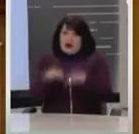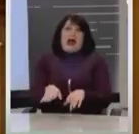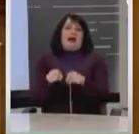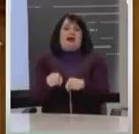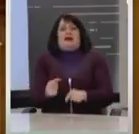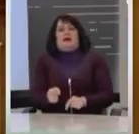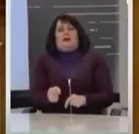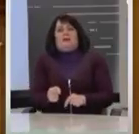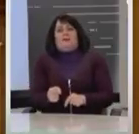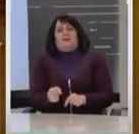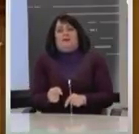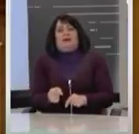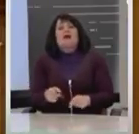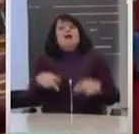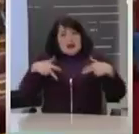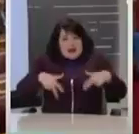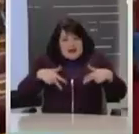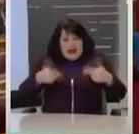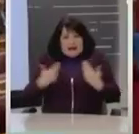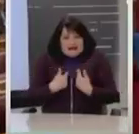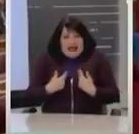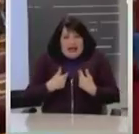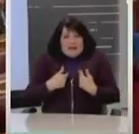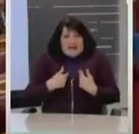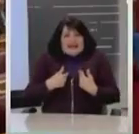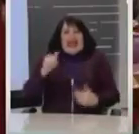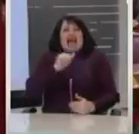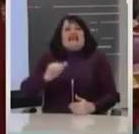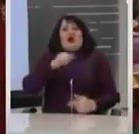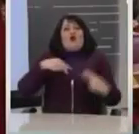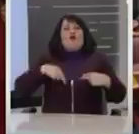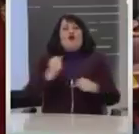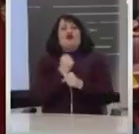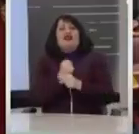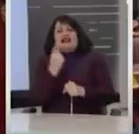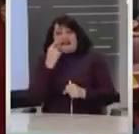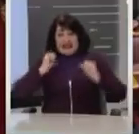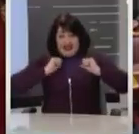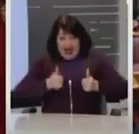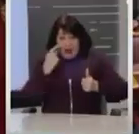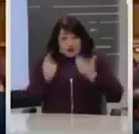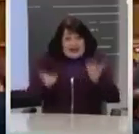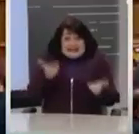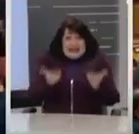που επιφέρει η κυβέρνηση δική μας και η κυρία Αξιόγλου. Αν έχετε το θάρρος να